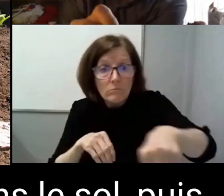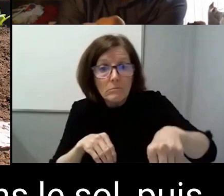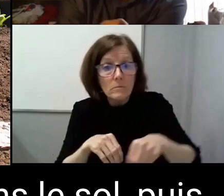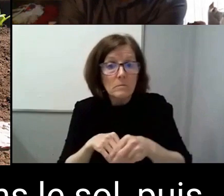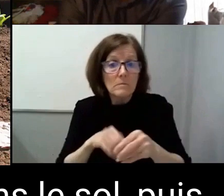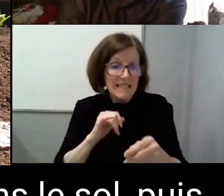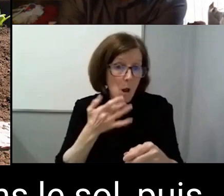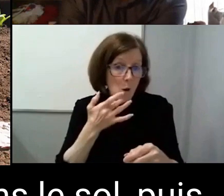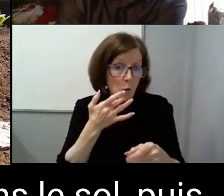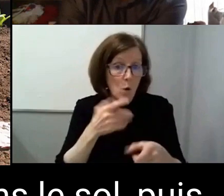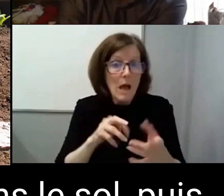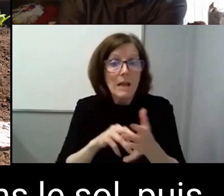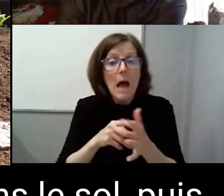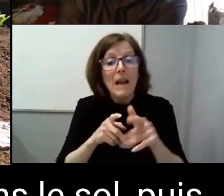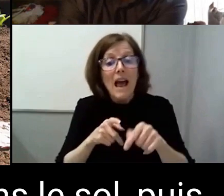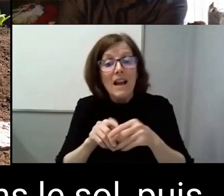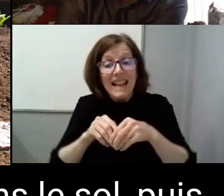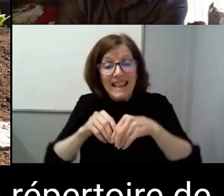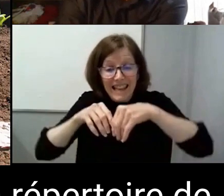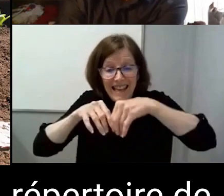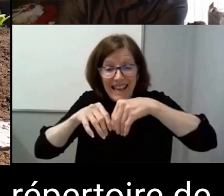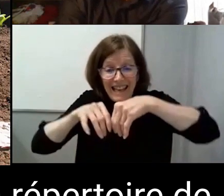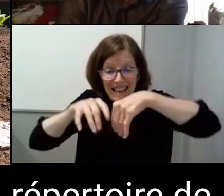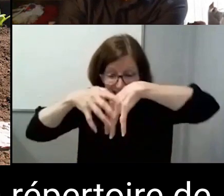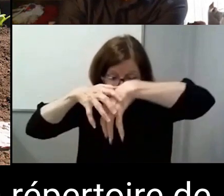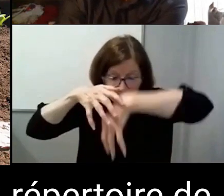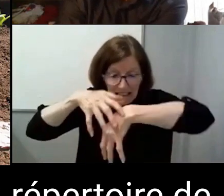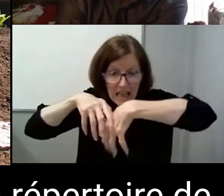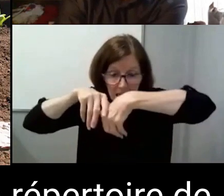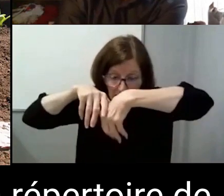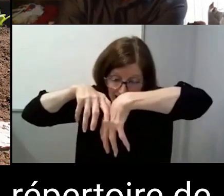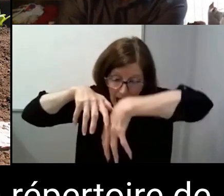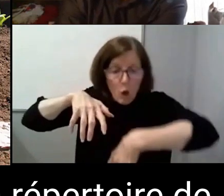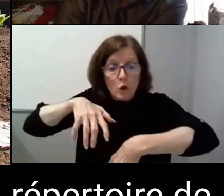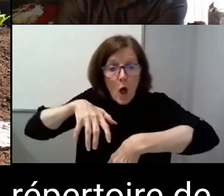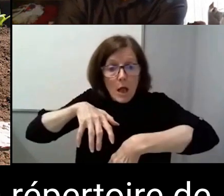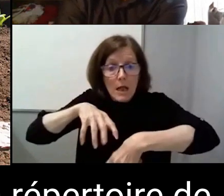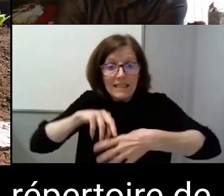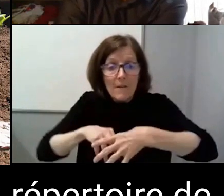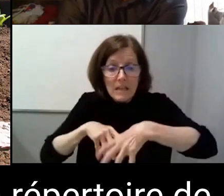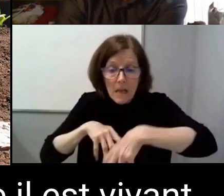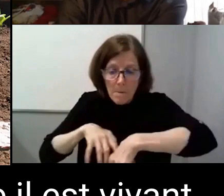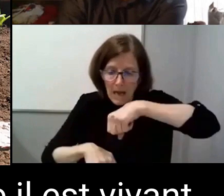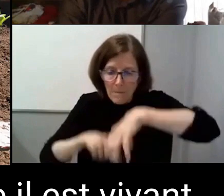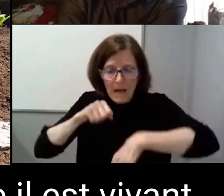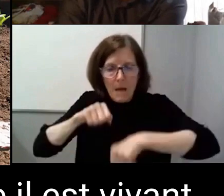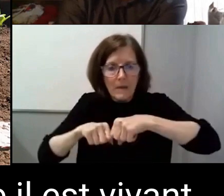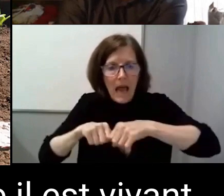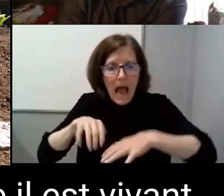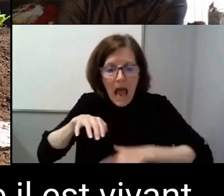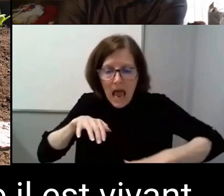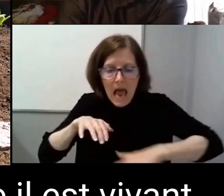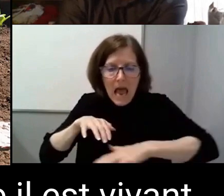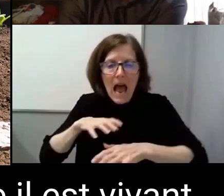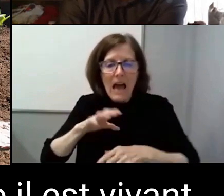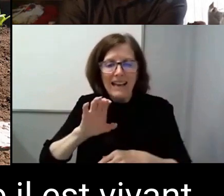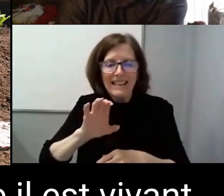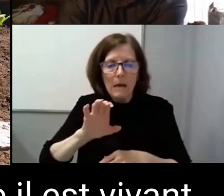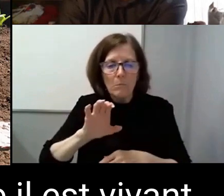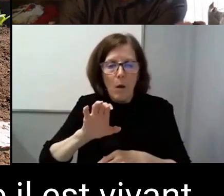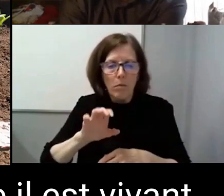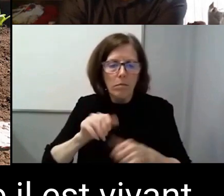zucchinis vont développer leurs racines dans le sol. Puis ensuite, ils vont pouvoir aller puiser dans un répertoire de carbone immense.